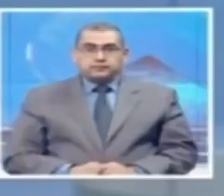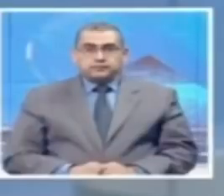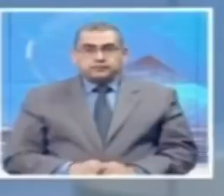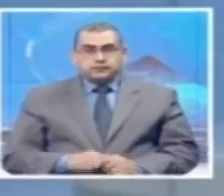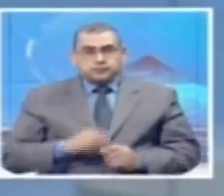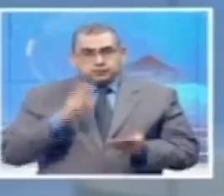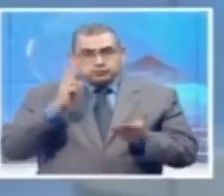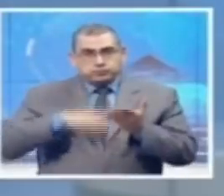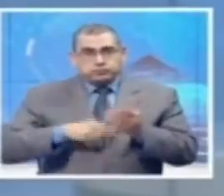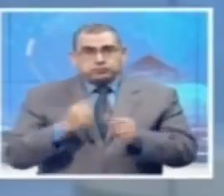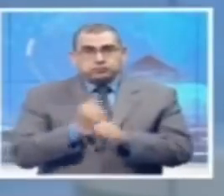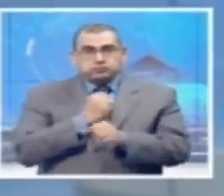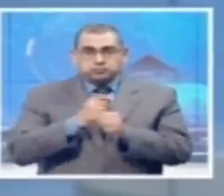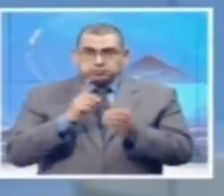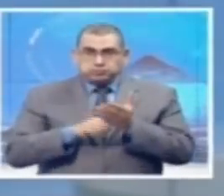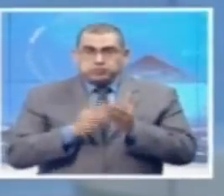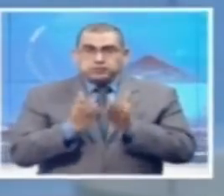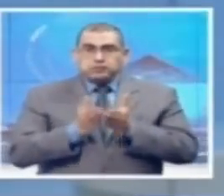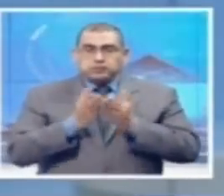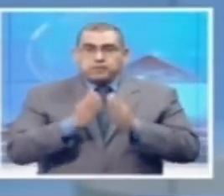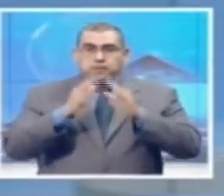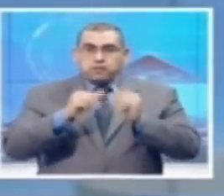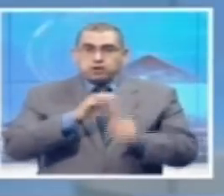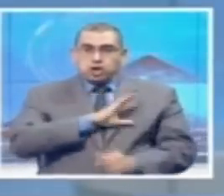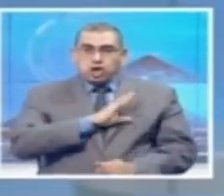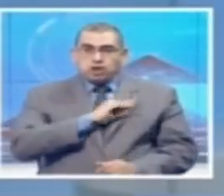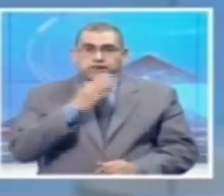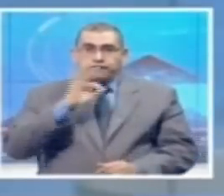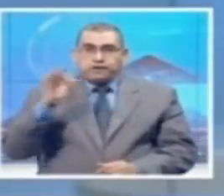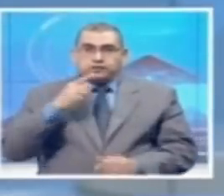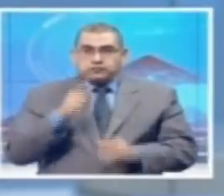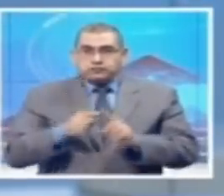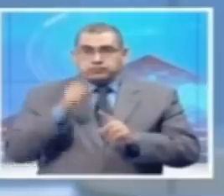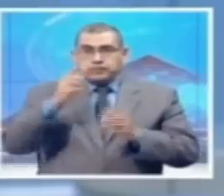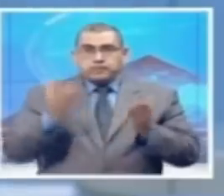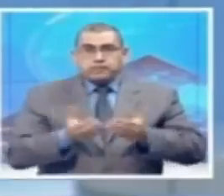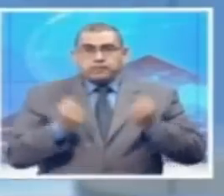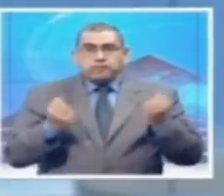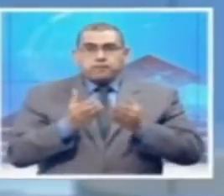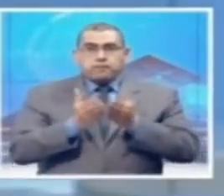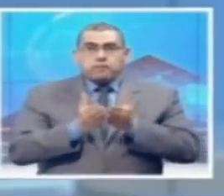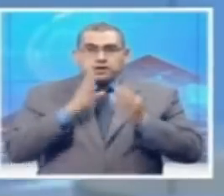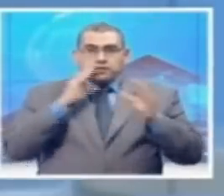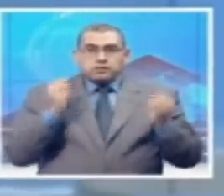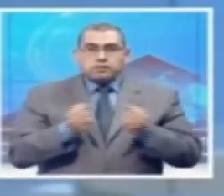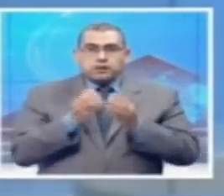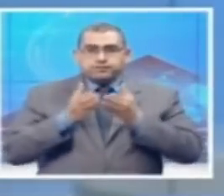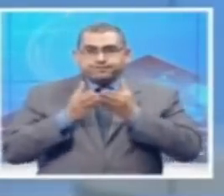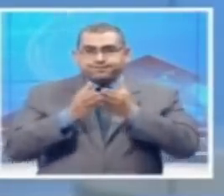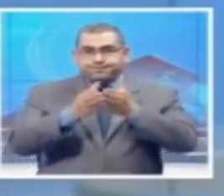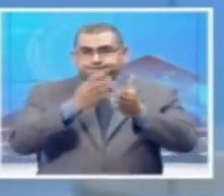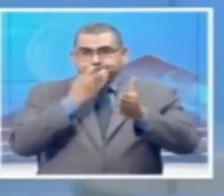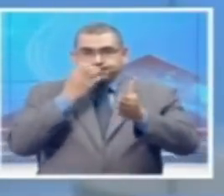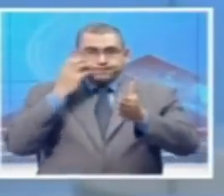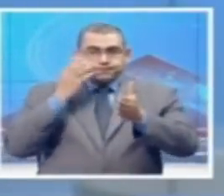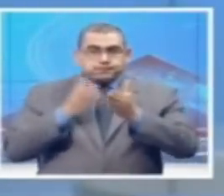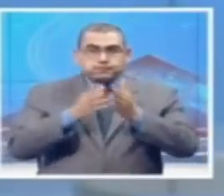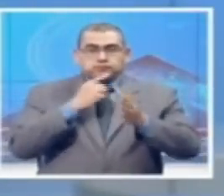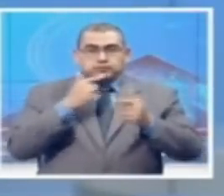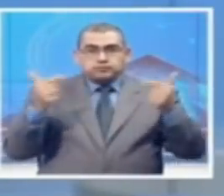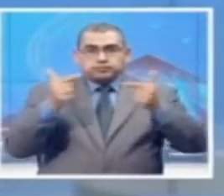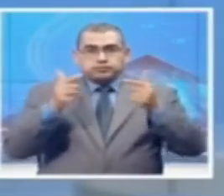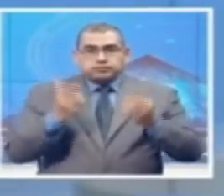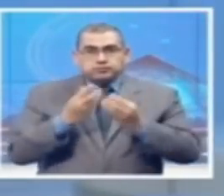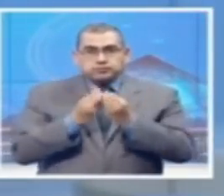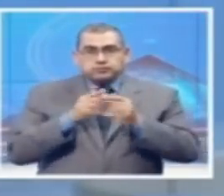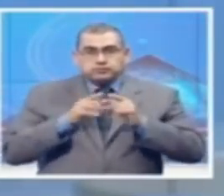نفذت القوات البحرية المصرية والفرنسية تدريبا بحريا عابرا باشتراك الفرقات المصرية السجم الفاتح مع المجموعة القتالية